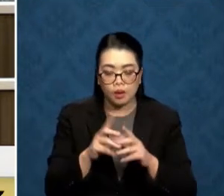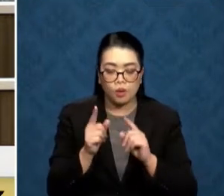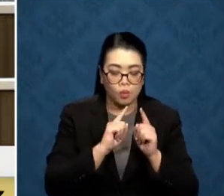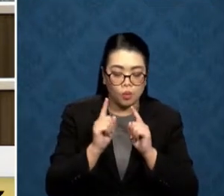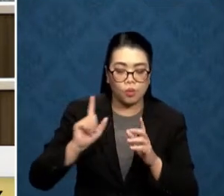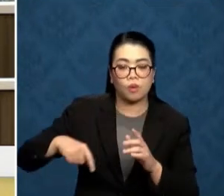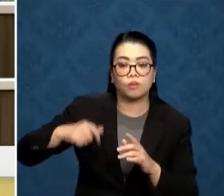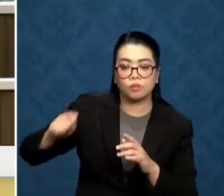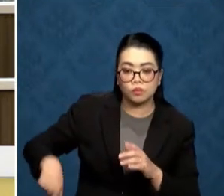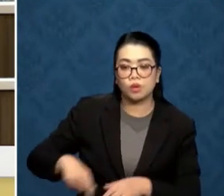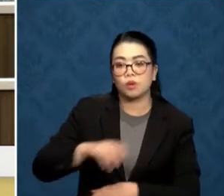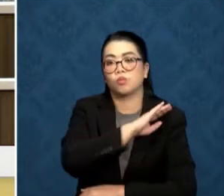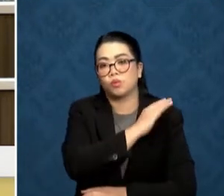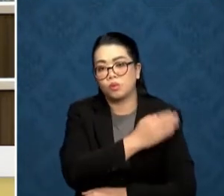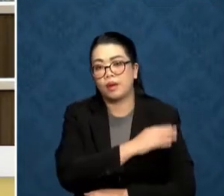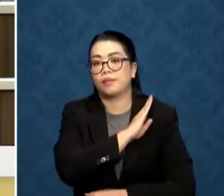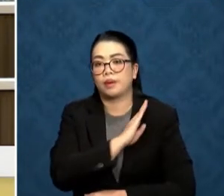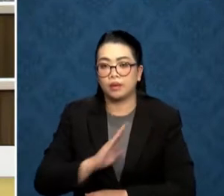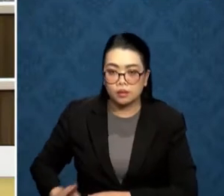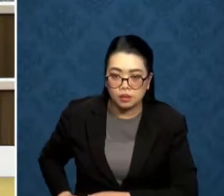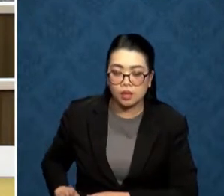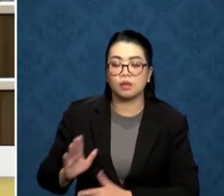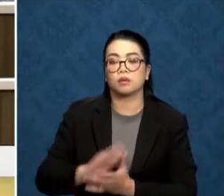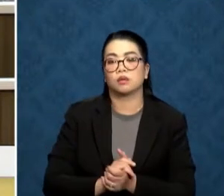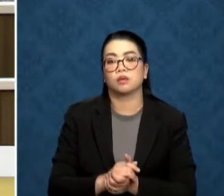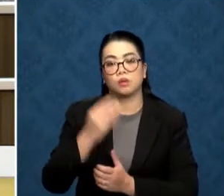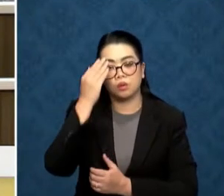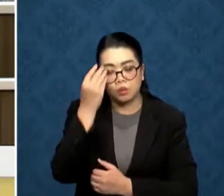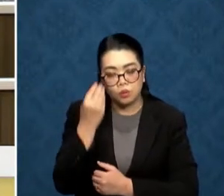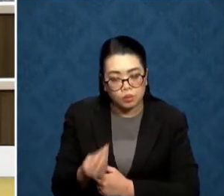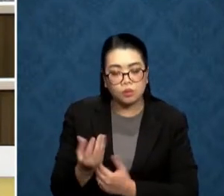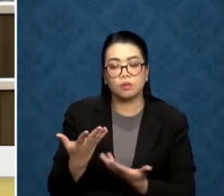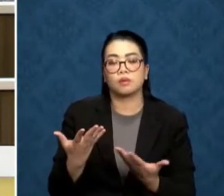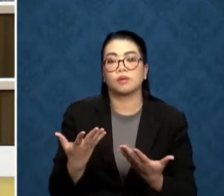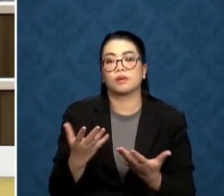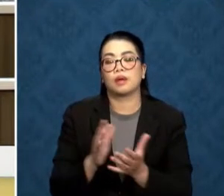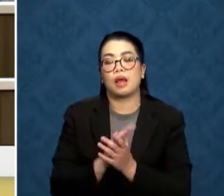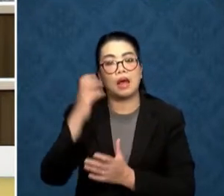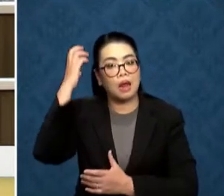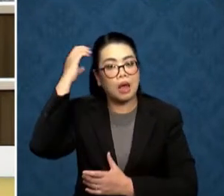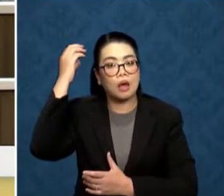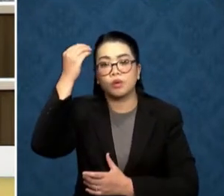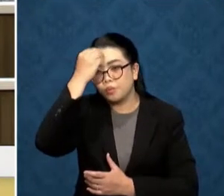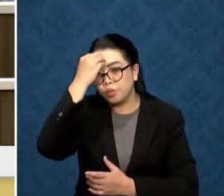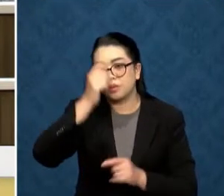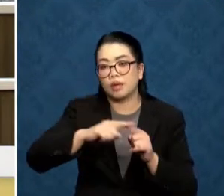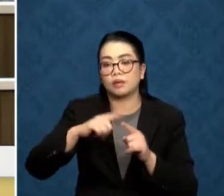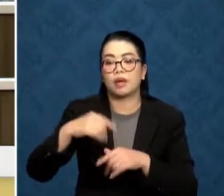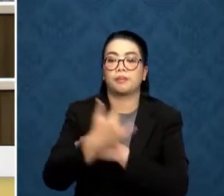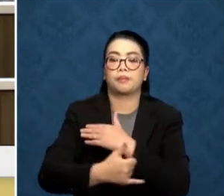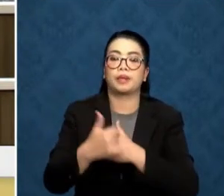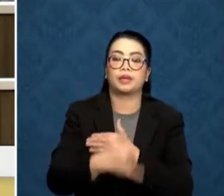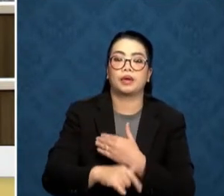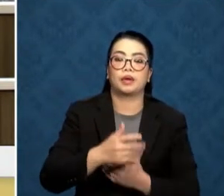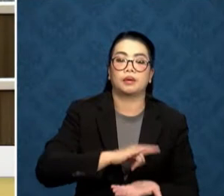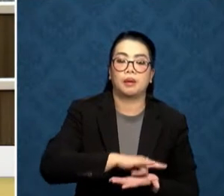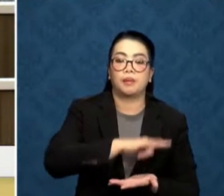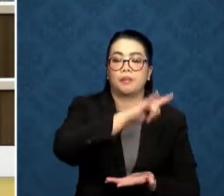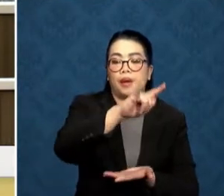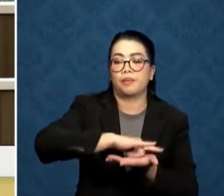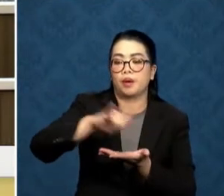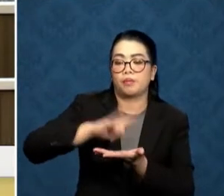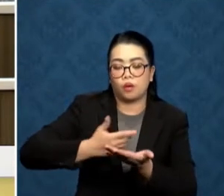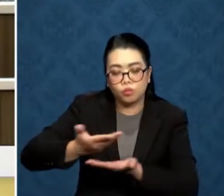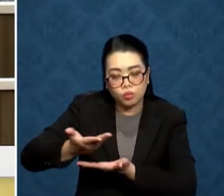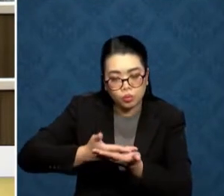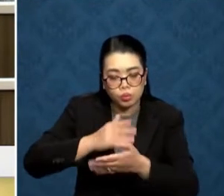ชะ ห้ กอง บุนาย มาเลสียจuges MXาฤุดิ อาราเบี์ ลาว ญี่ปุน็นต้นน่คร ยมอมากมายครับนายกเดนทางไปเจรจ